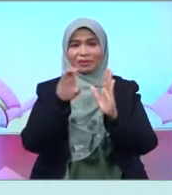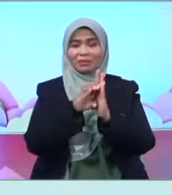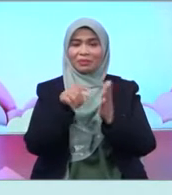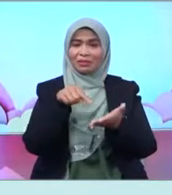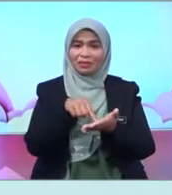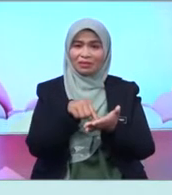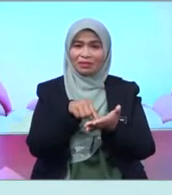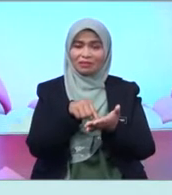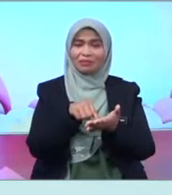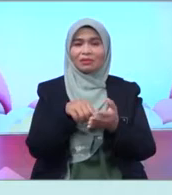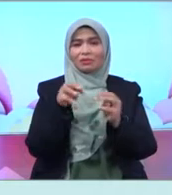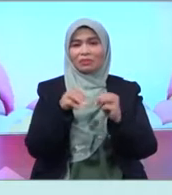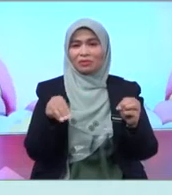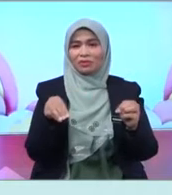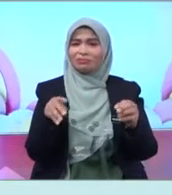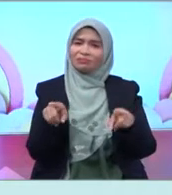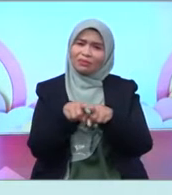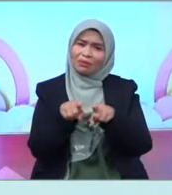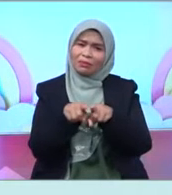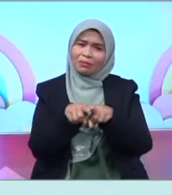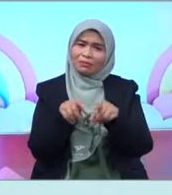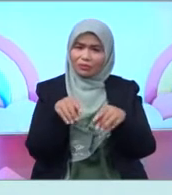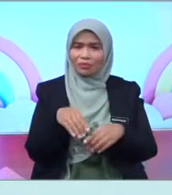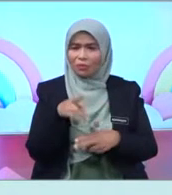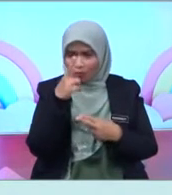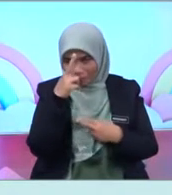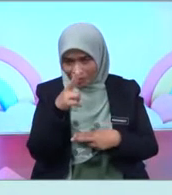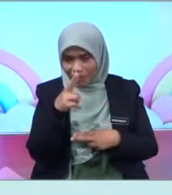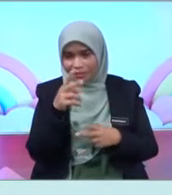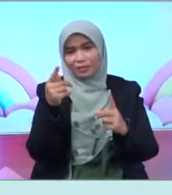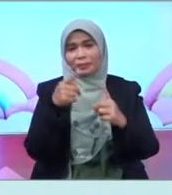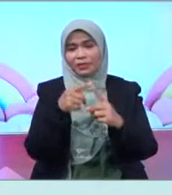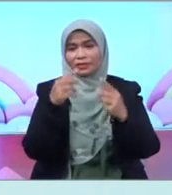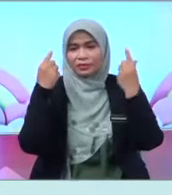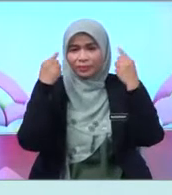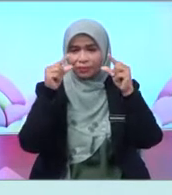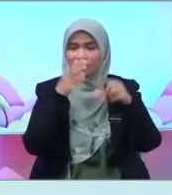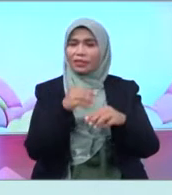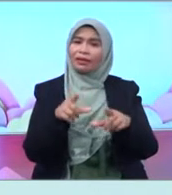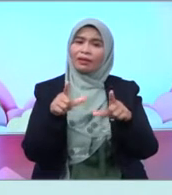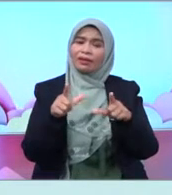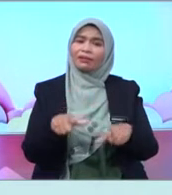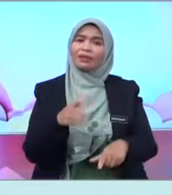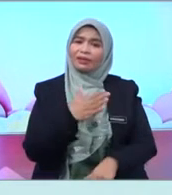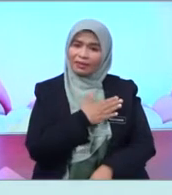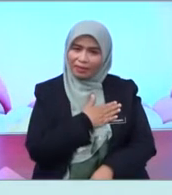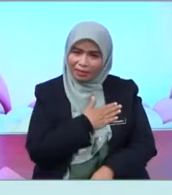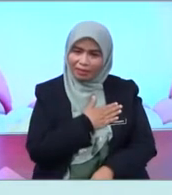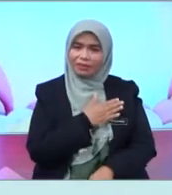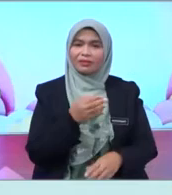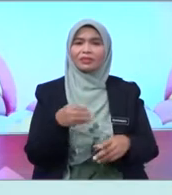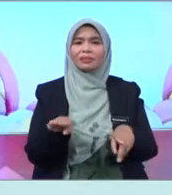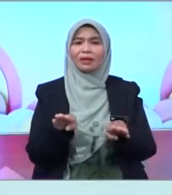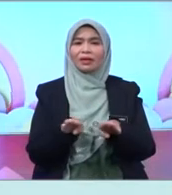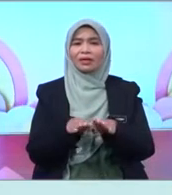perhatikan murid seolah-olah macam tunduk hormat kepada guru dan meletakkan tangan di dada Mbake